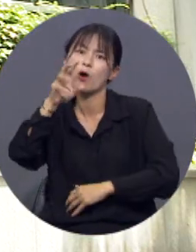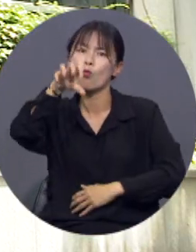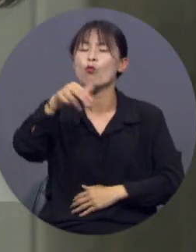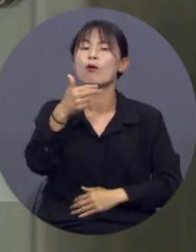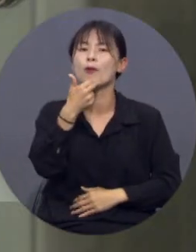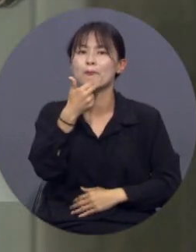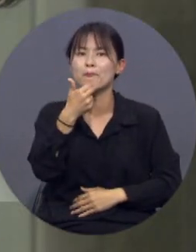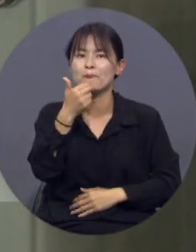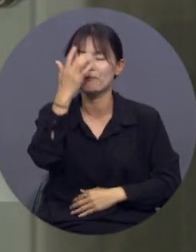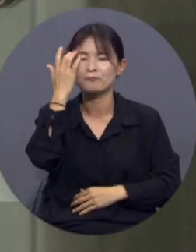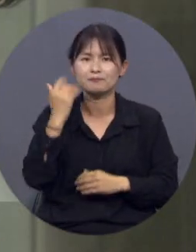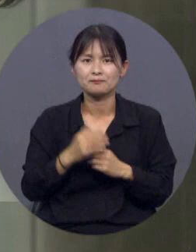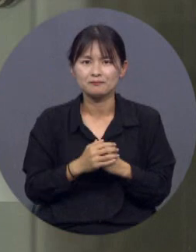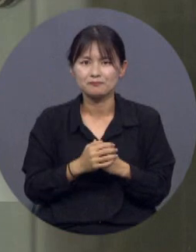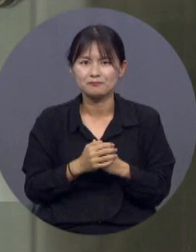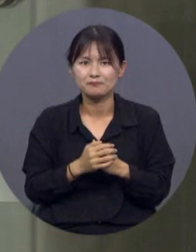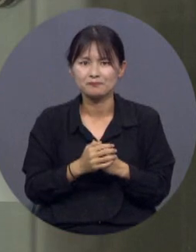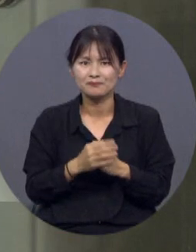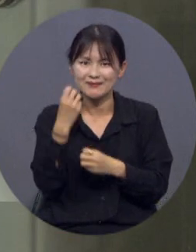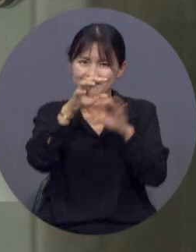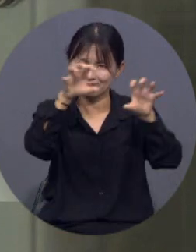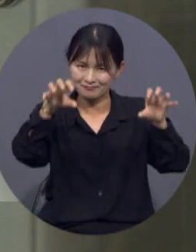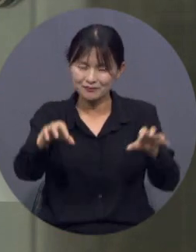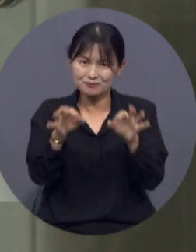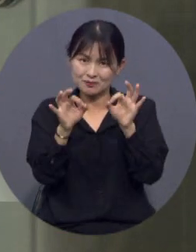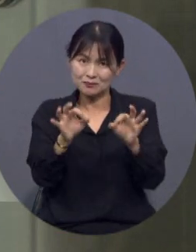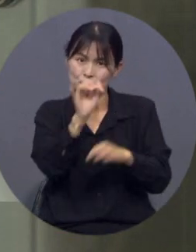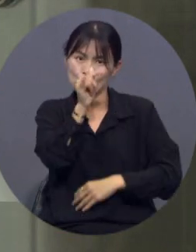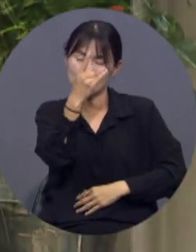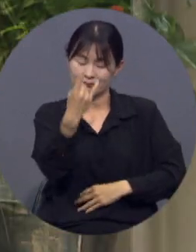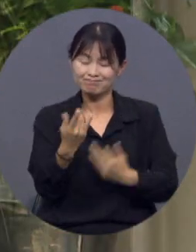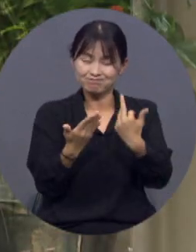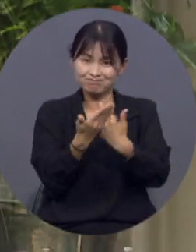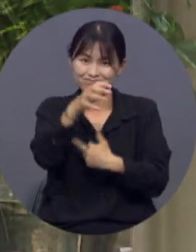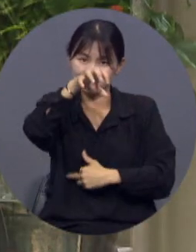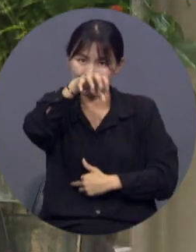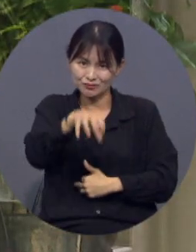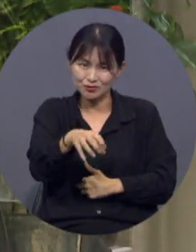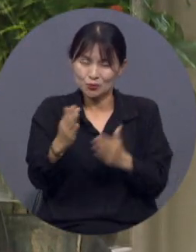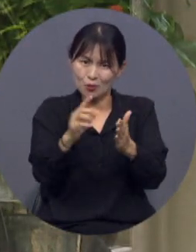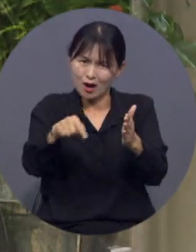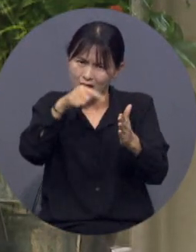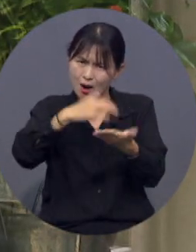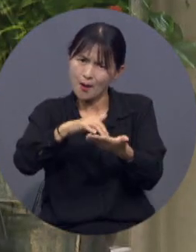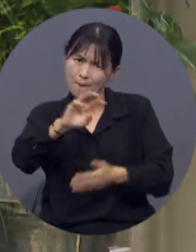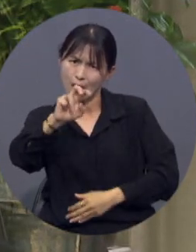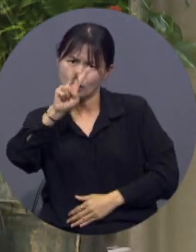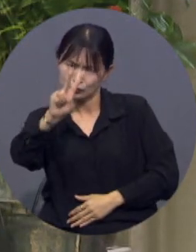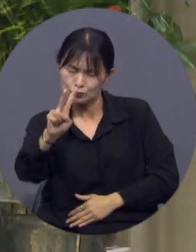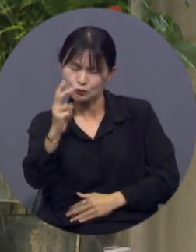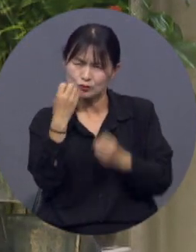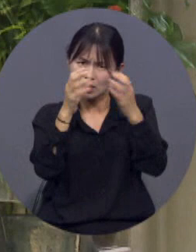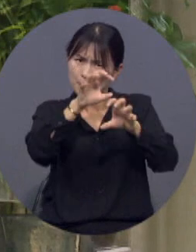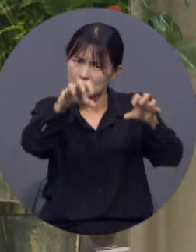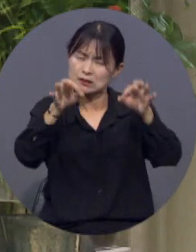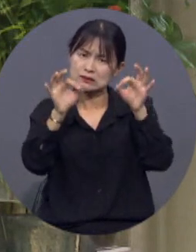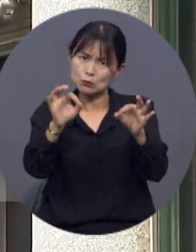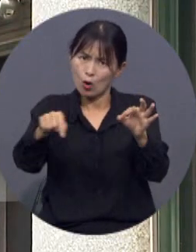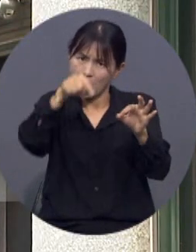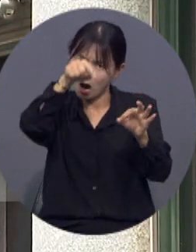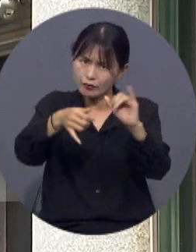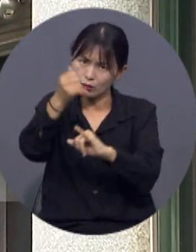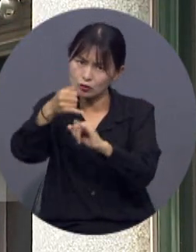없는 것으로 알려졌습니다. 새마을금고 중앙회 제주본부는 도내 42개 새마을금고 가운데